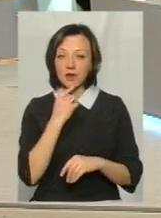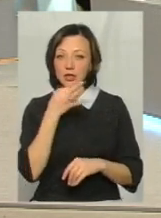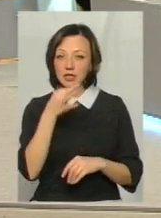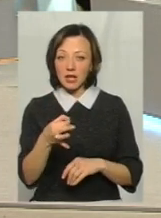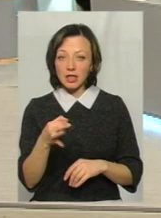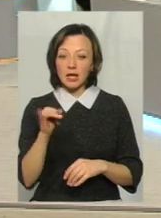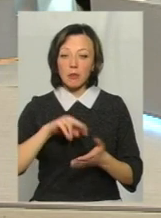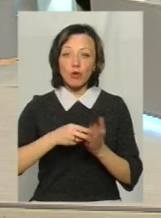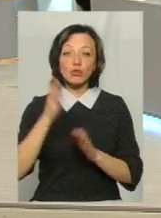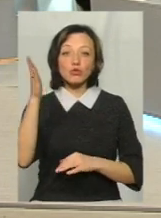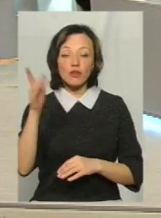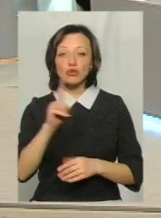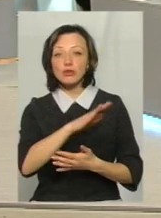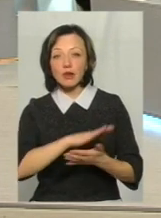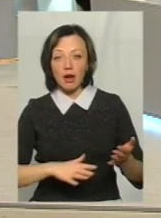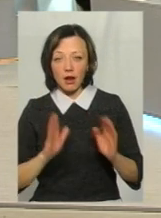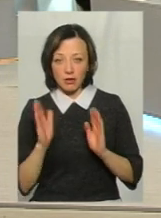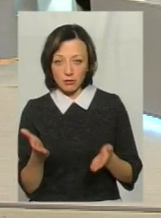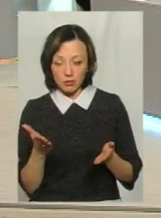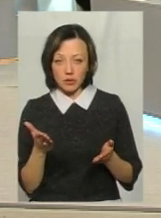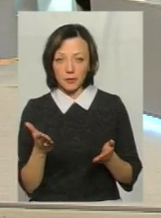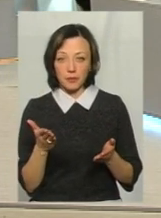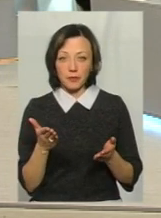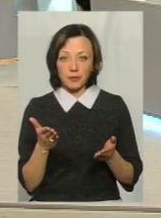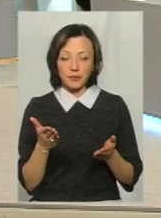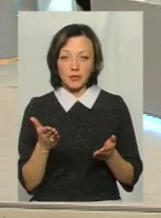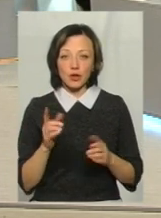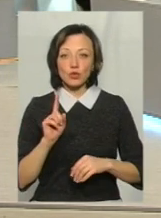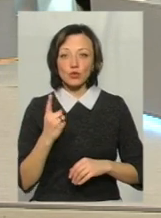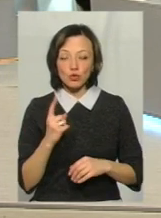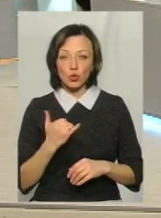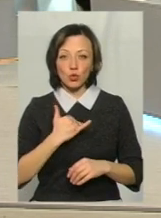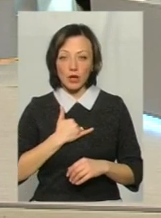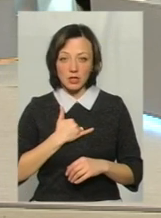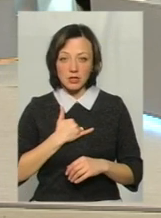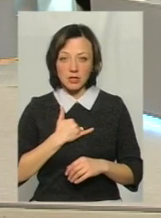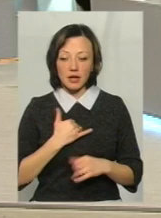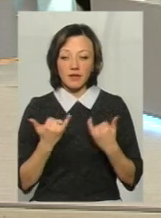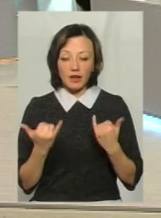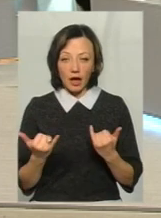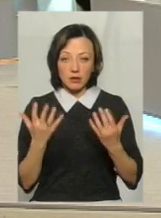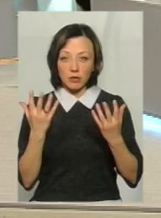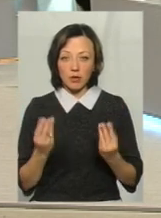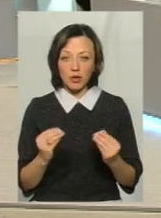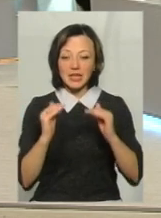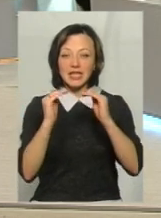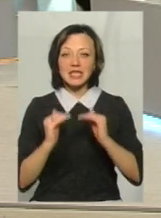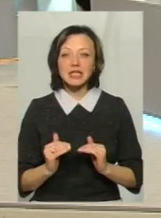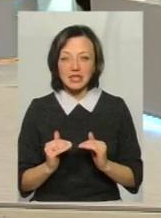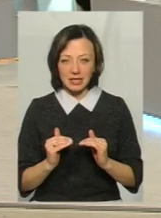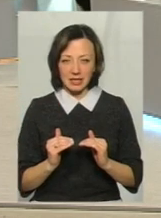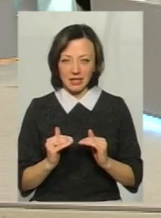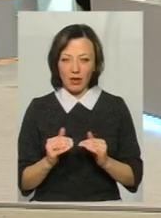і прогнозувати щось, як вже казала Лариса Абівна, тому що в нас в даний момент дуже низький